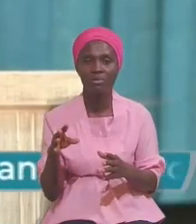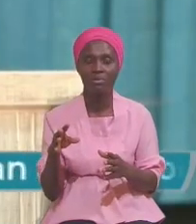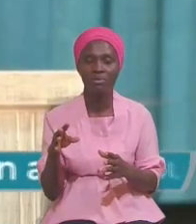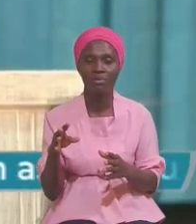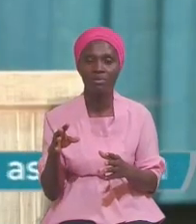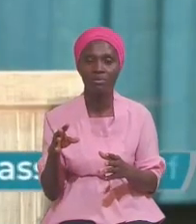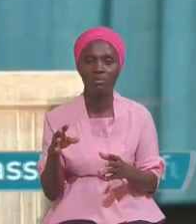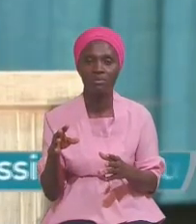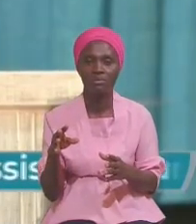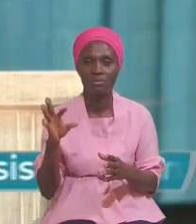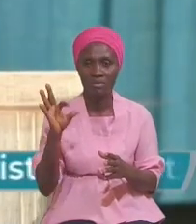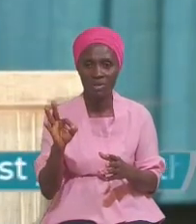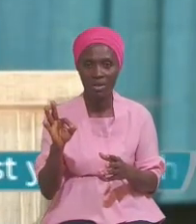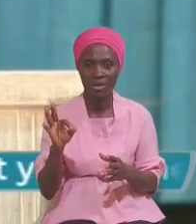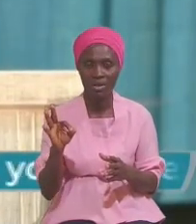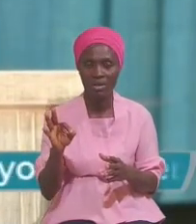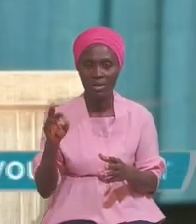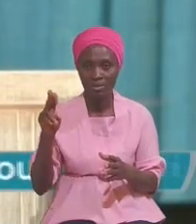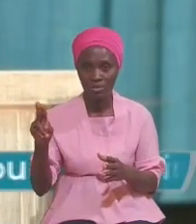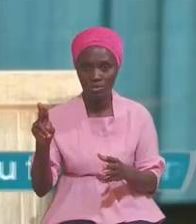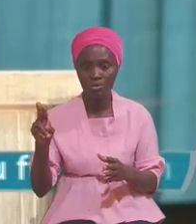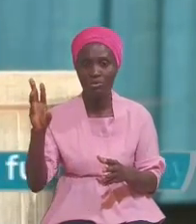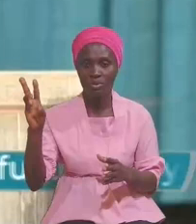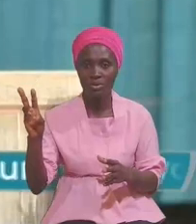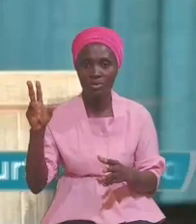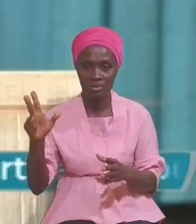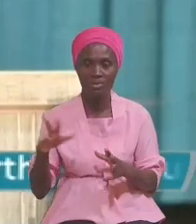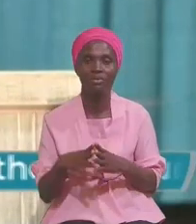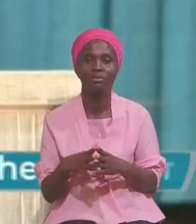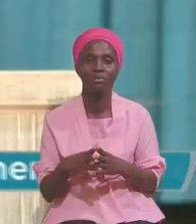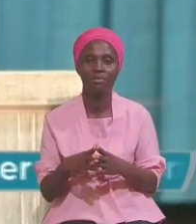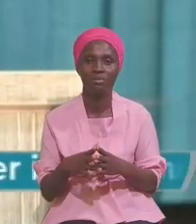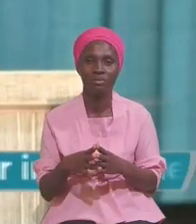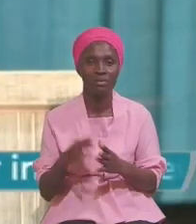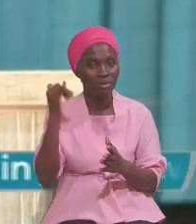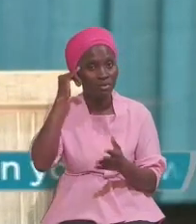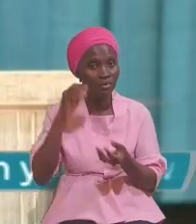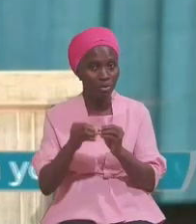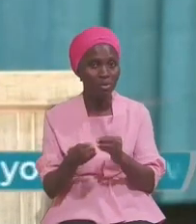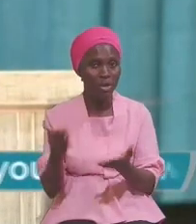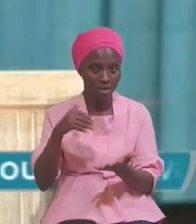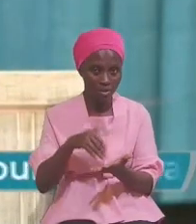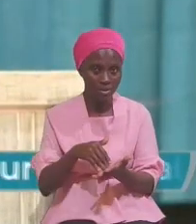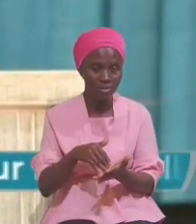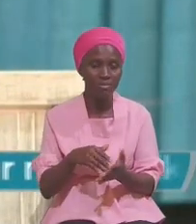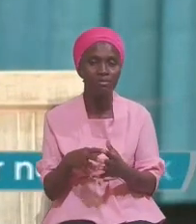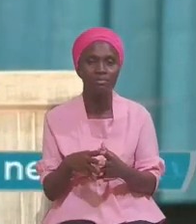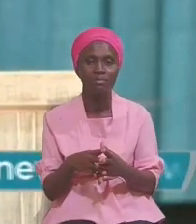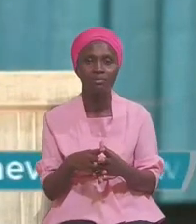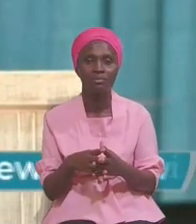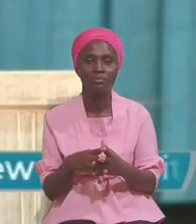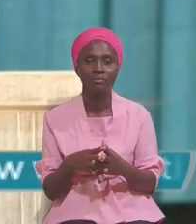44 92 62 63 du moins. Je répète, plus